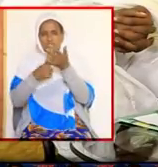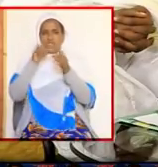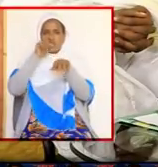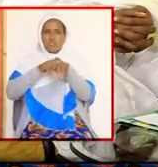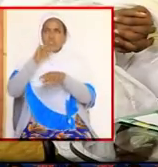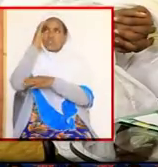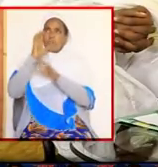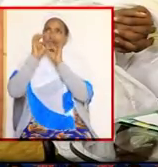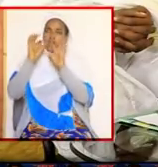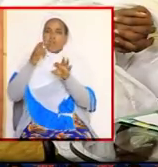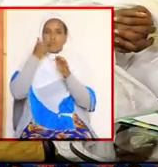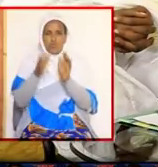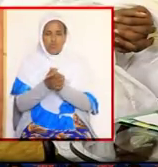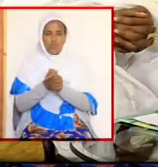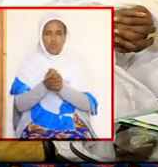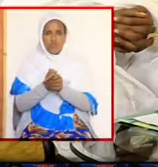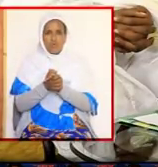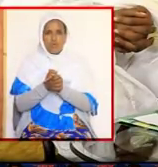የዛን ጊዜ እግዚአብሔር የለም ተብሎ